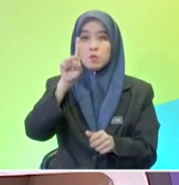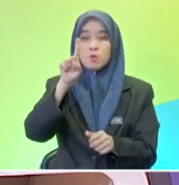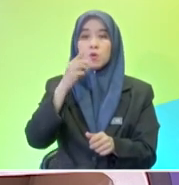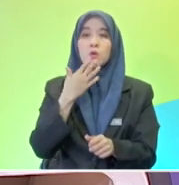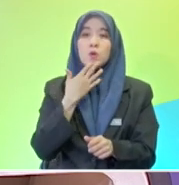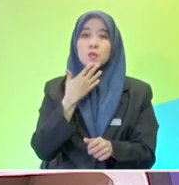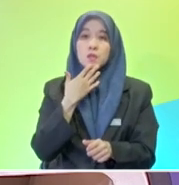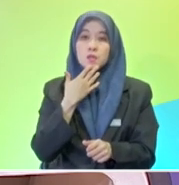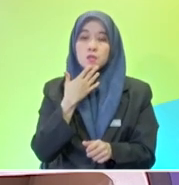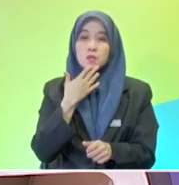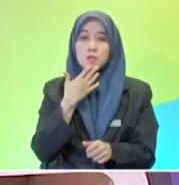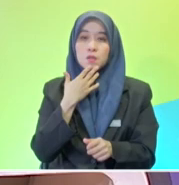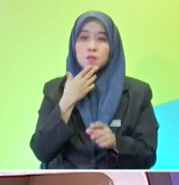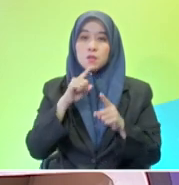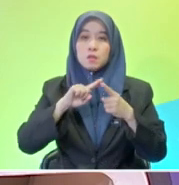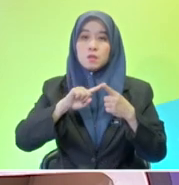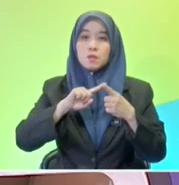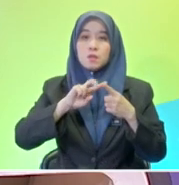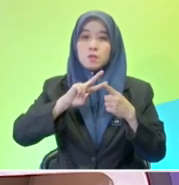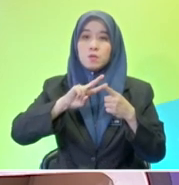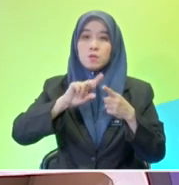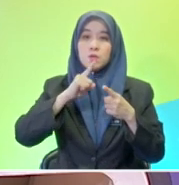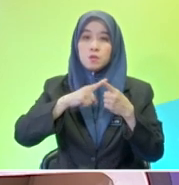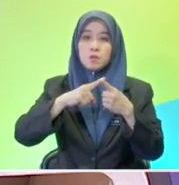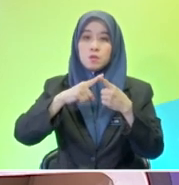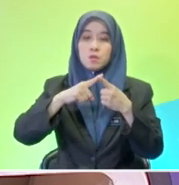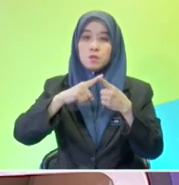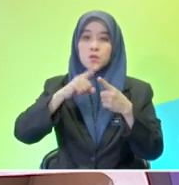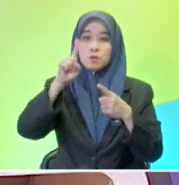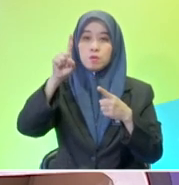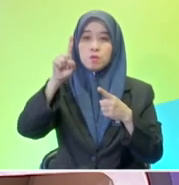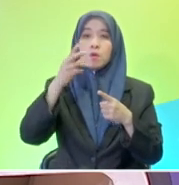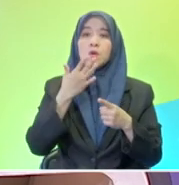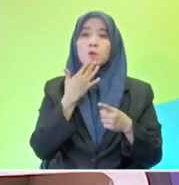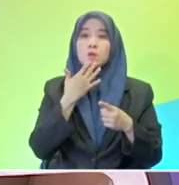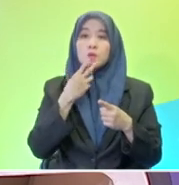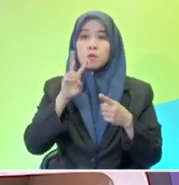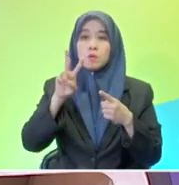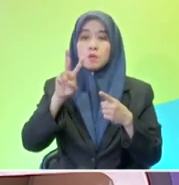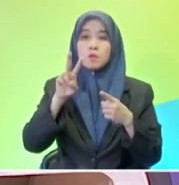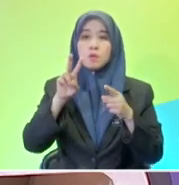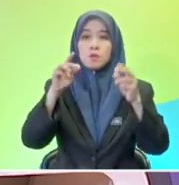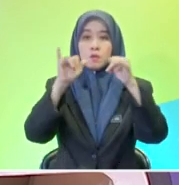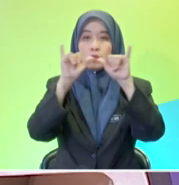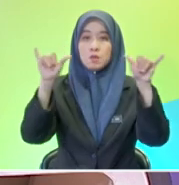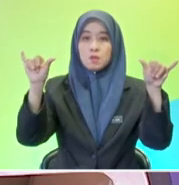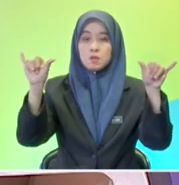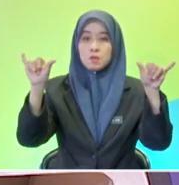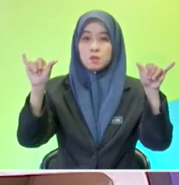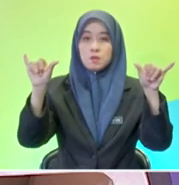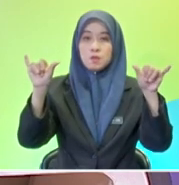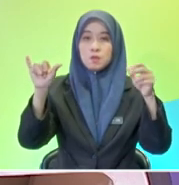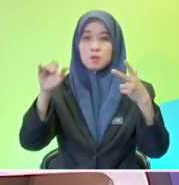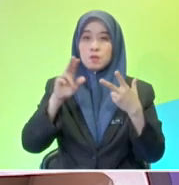warna semua tengok dulu warna warna okey saiz saiz